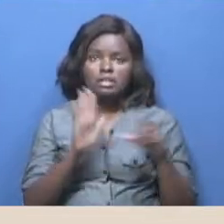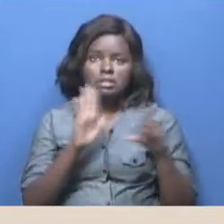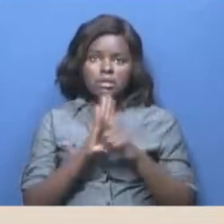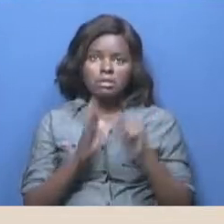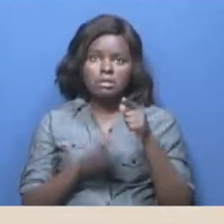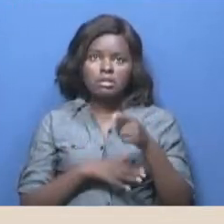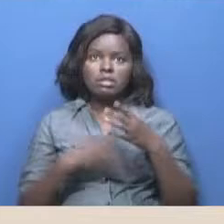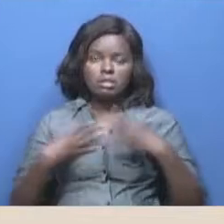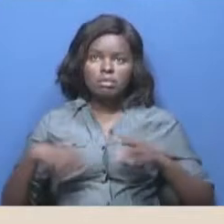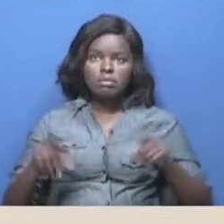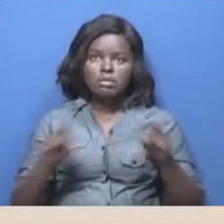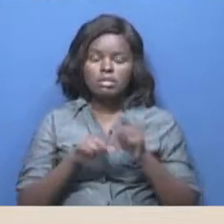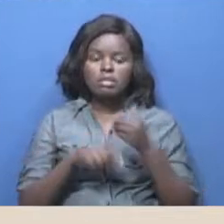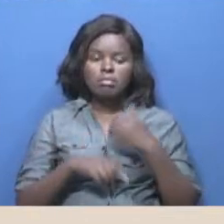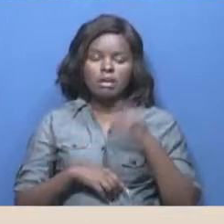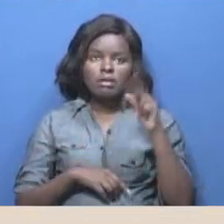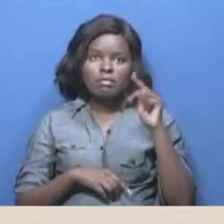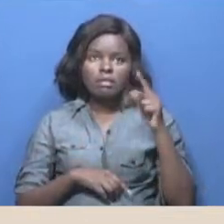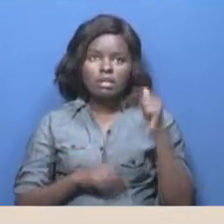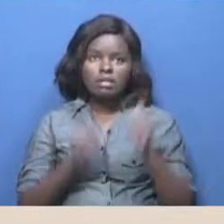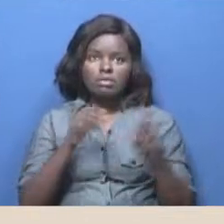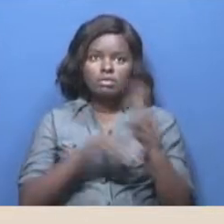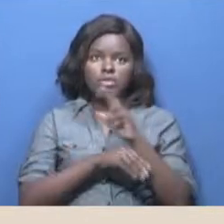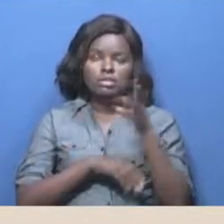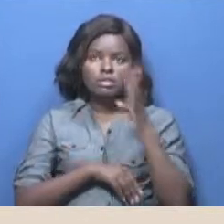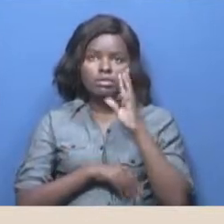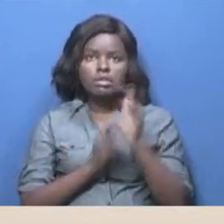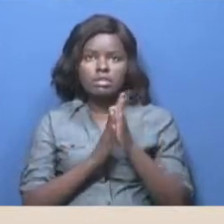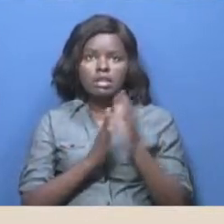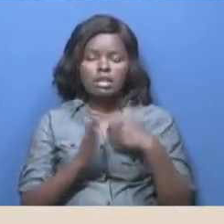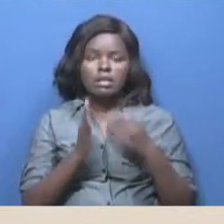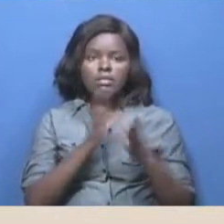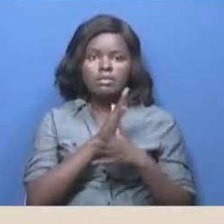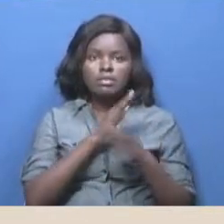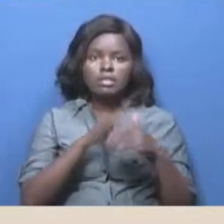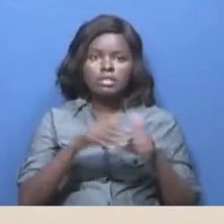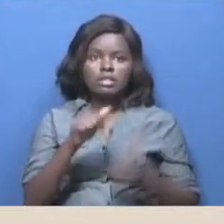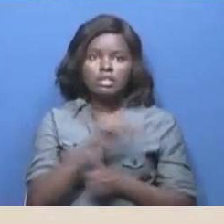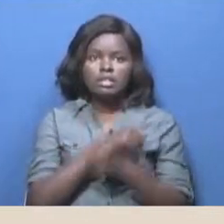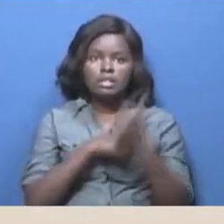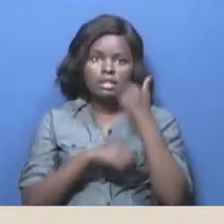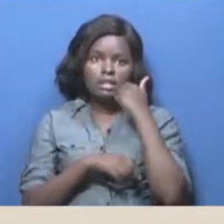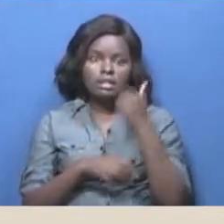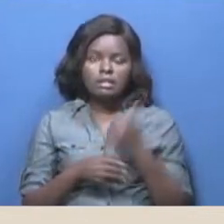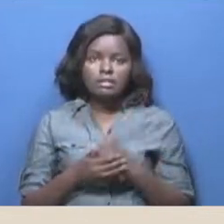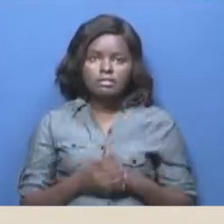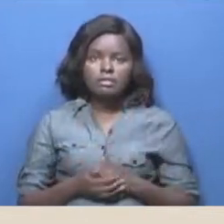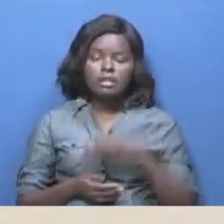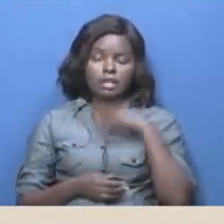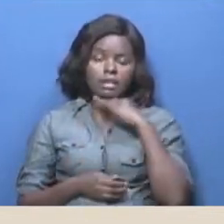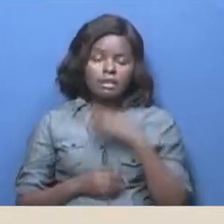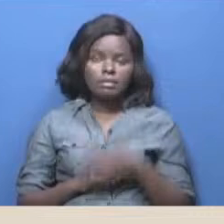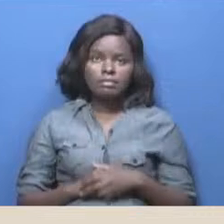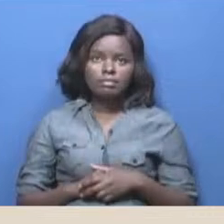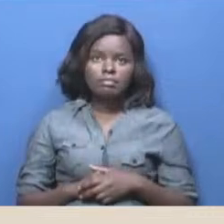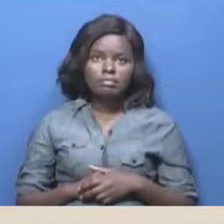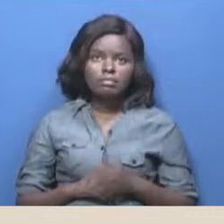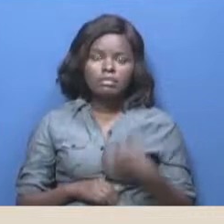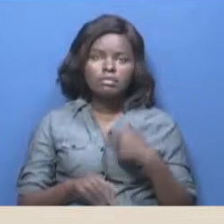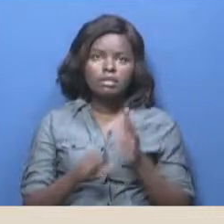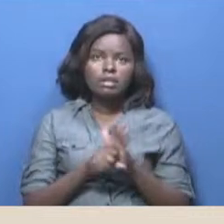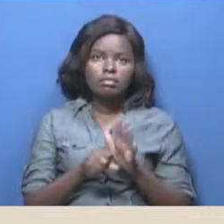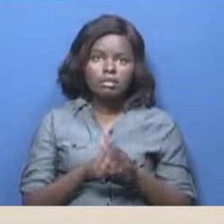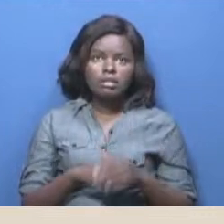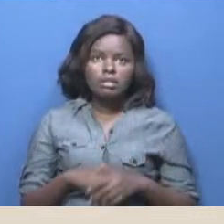aya oho magatiga neti iria mahũthagĩra maĩ-inĩ na gũtiga thamaki ũgwati-inĩ wa gũkua. Kora wameingia kwa maji wengi sana. Unakuta